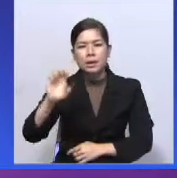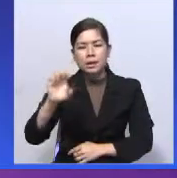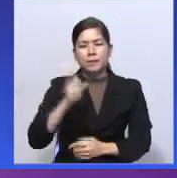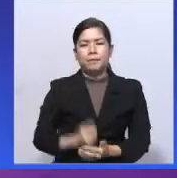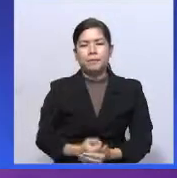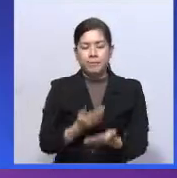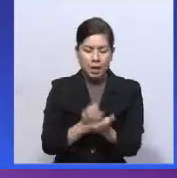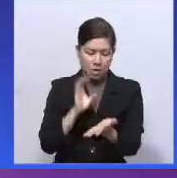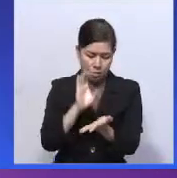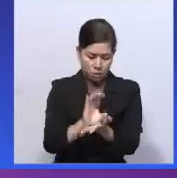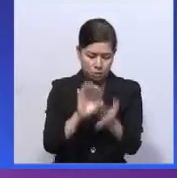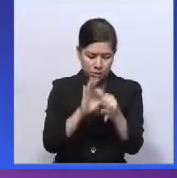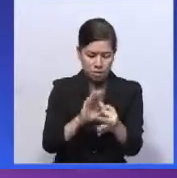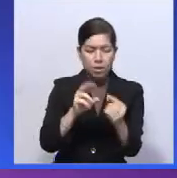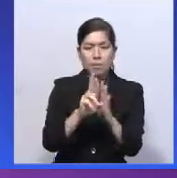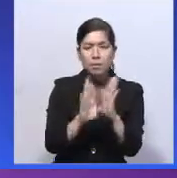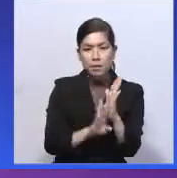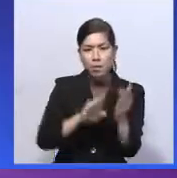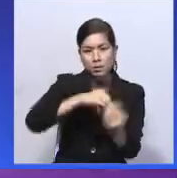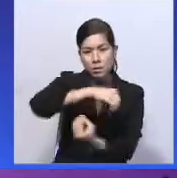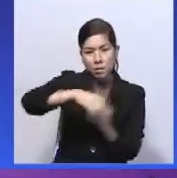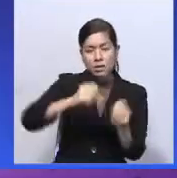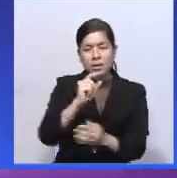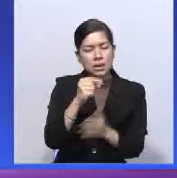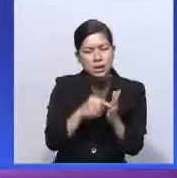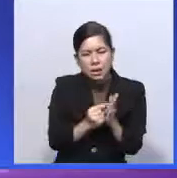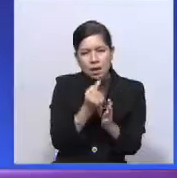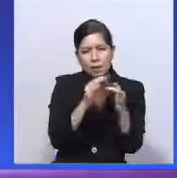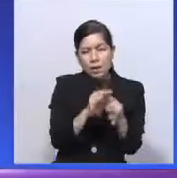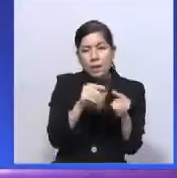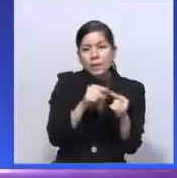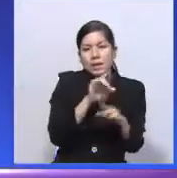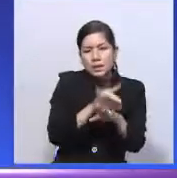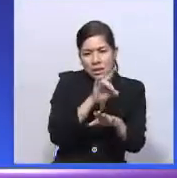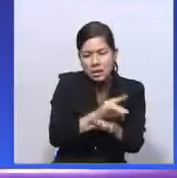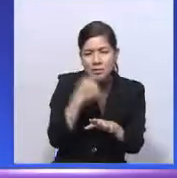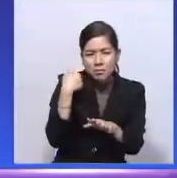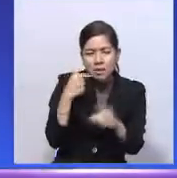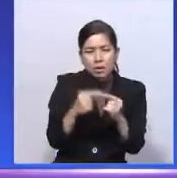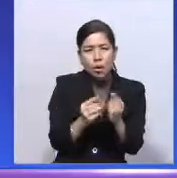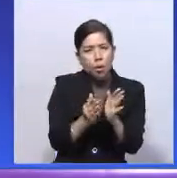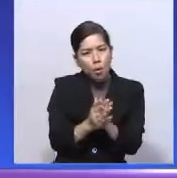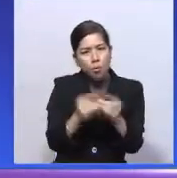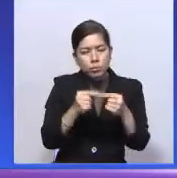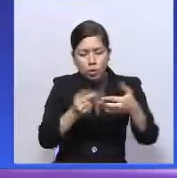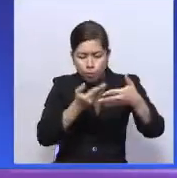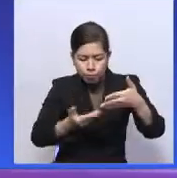ราสตรักเจอร์มันไล่มาตั้งแต่เรื่องของอินเทอร์เน็ตบรอดแบนด์ไล่เข้าไปเรื่อยๆทุกๆล